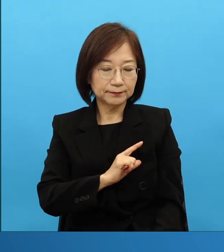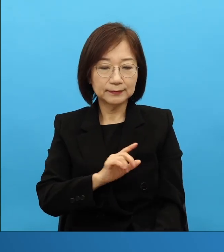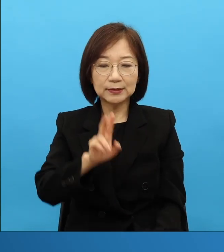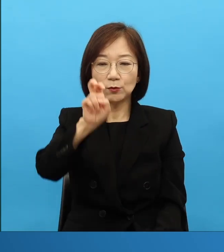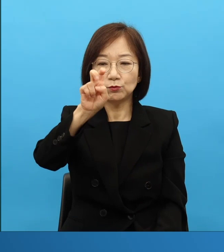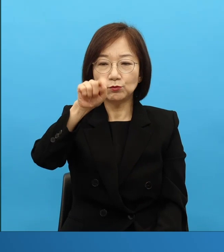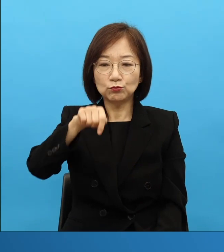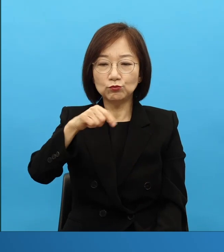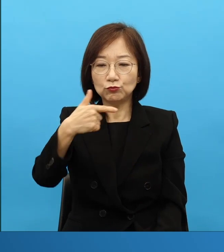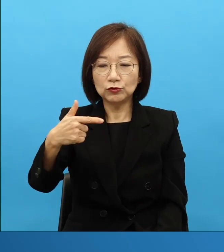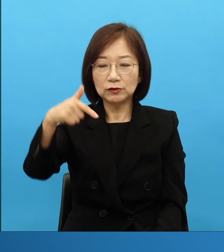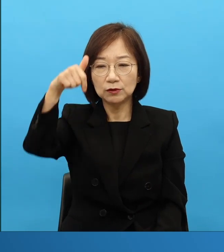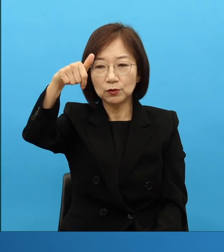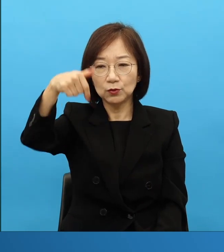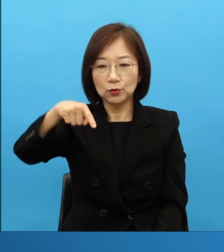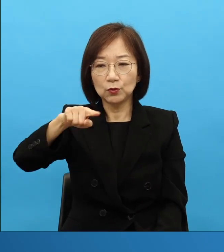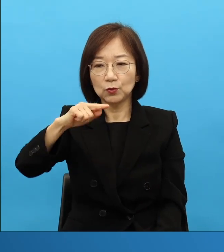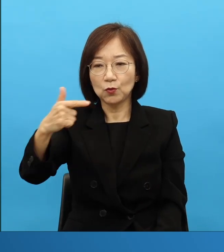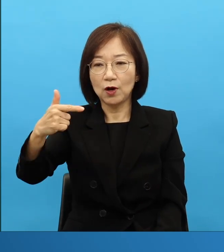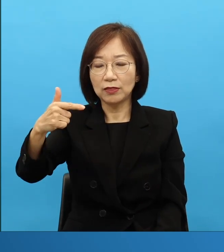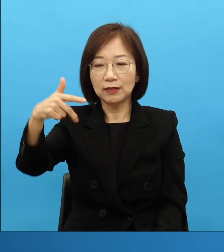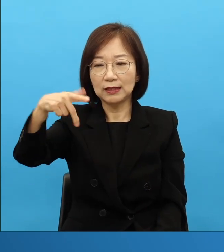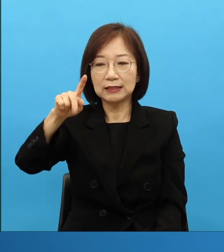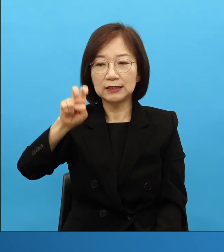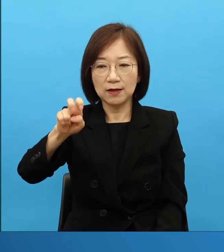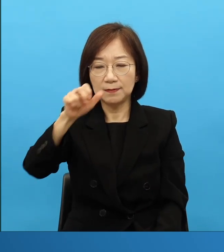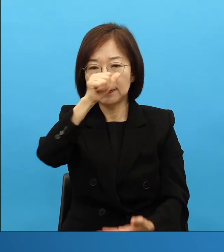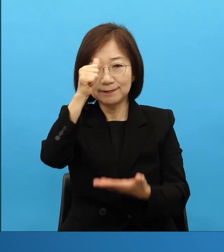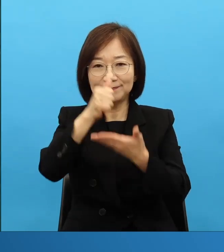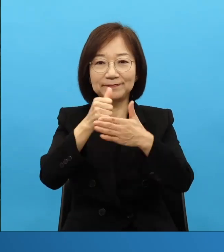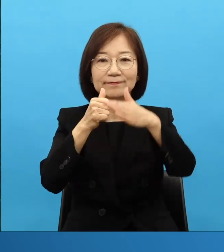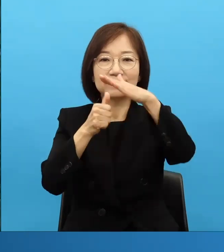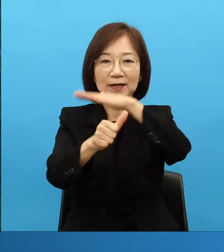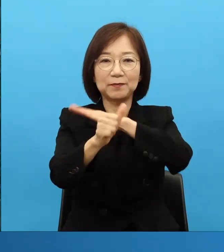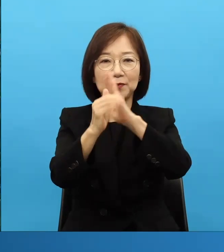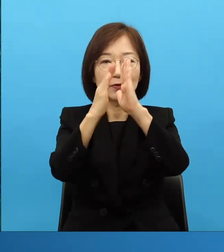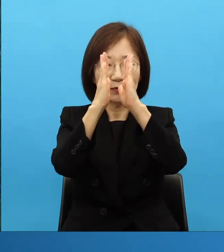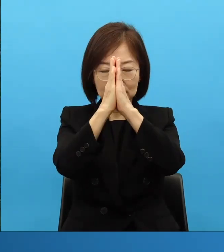권점 장로님 기도해 주시겠습니다. Elder Mun Gwon-jum will pray for us.